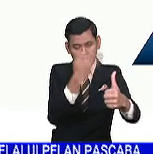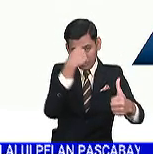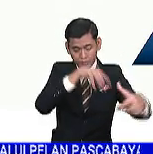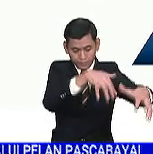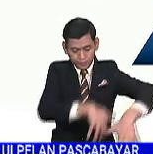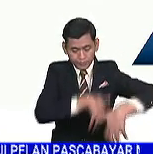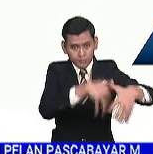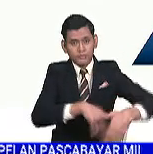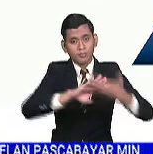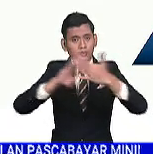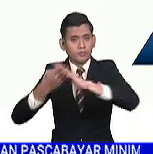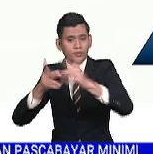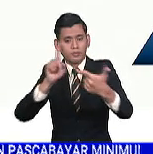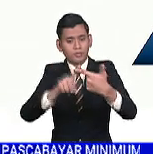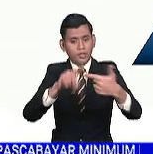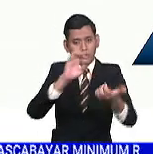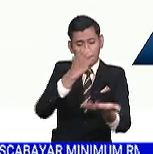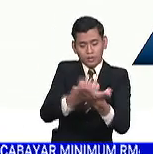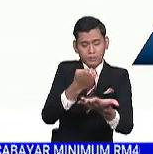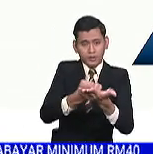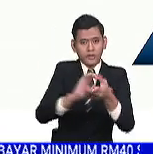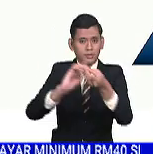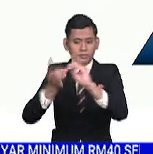komoditi, ekonomi digital,